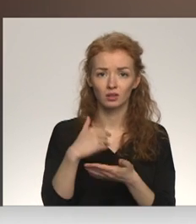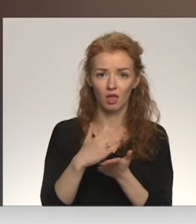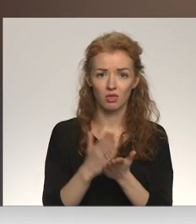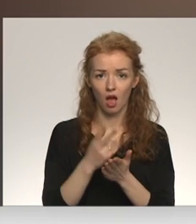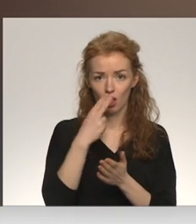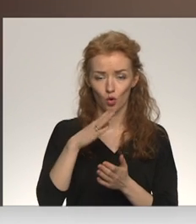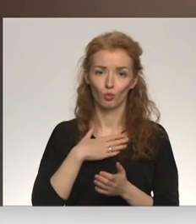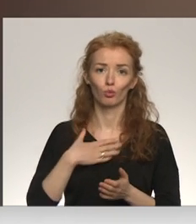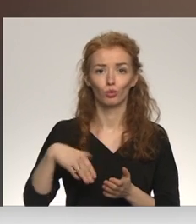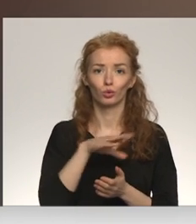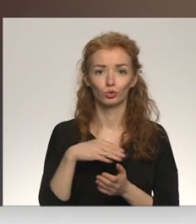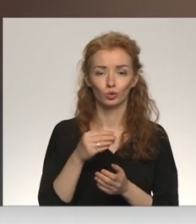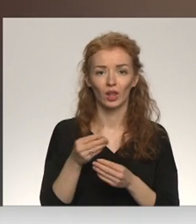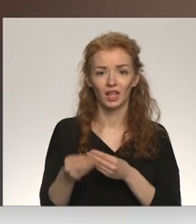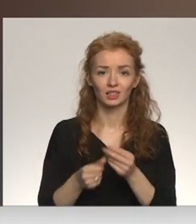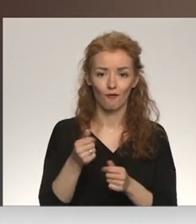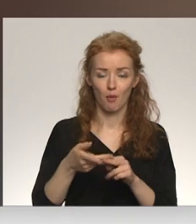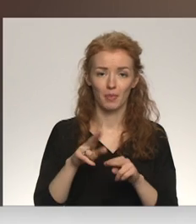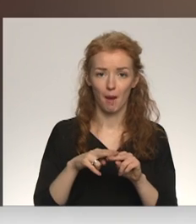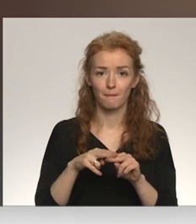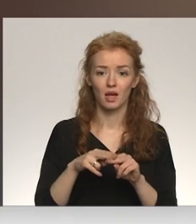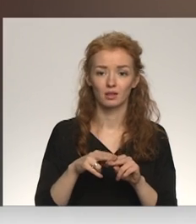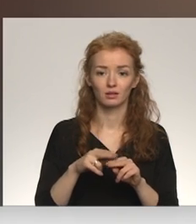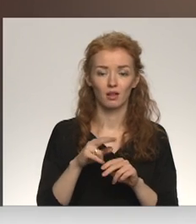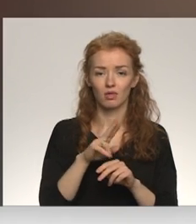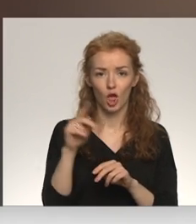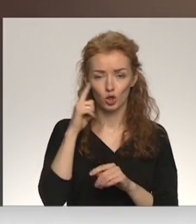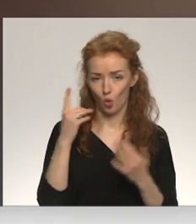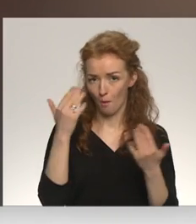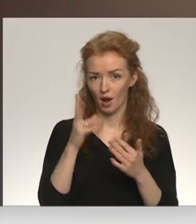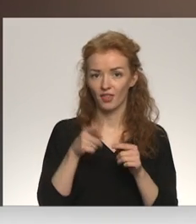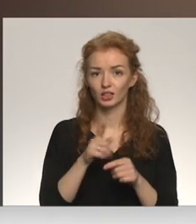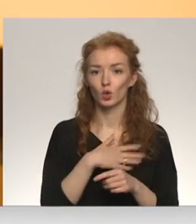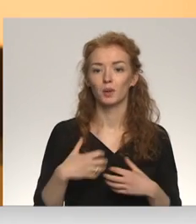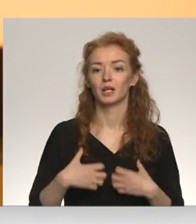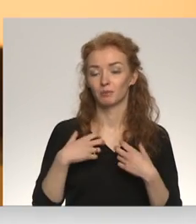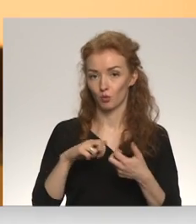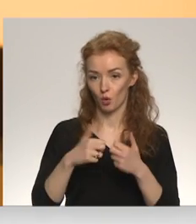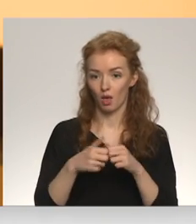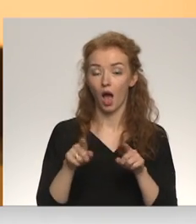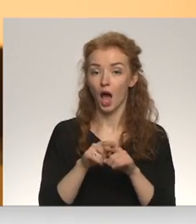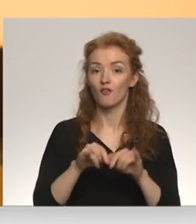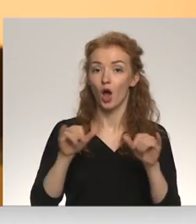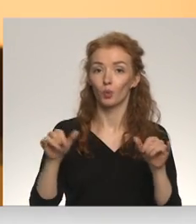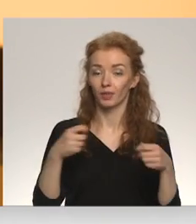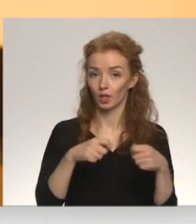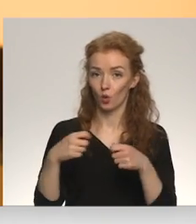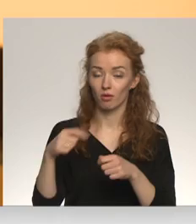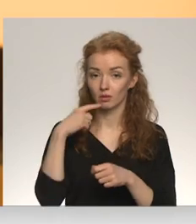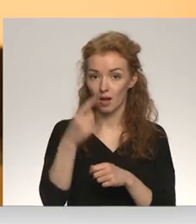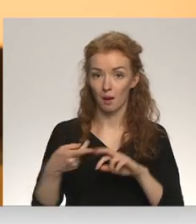mūsu raciona un izdevumiem arī līdz ar to. Nedomāju, ka tas ir briesmīga problēma. Arī vairumtirgotājs norāda,